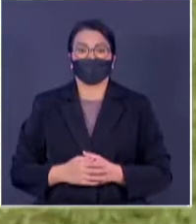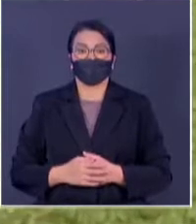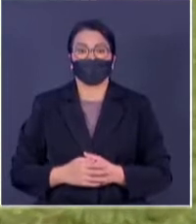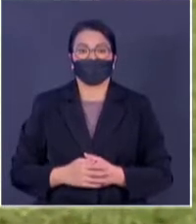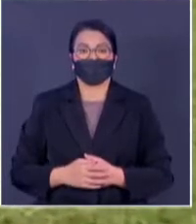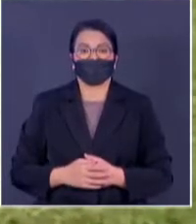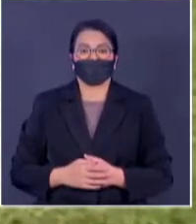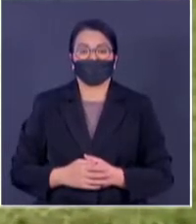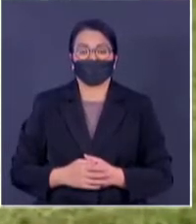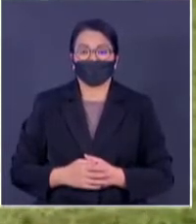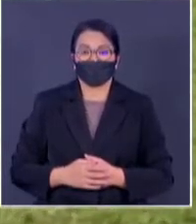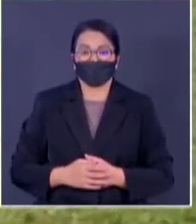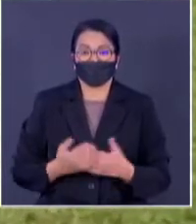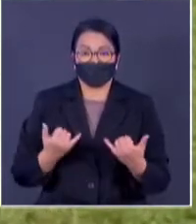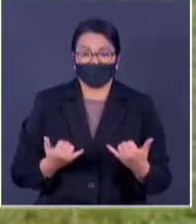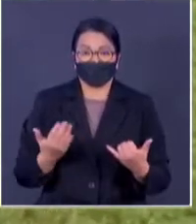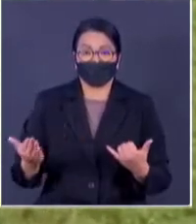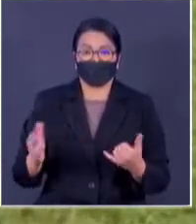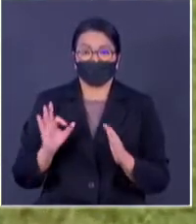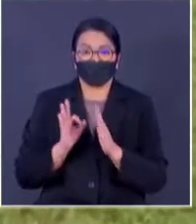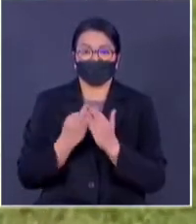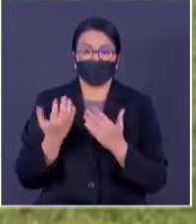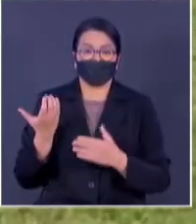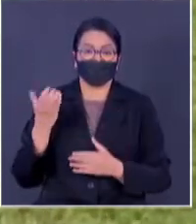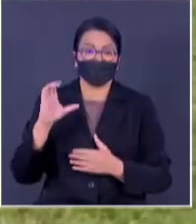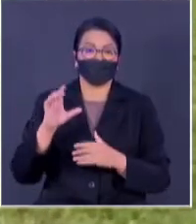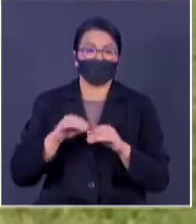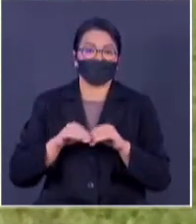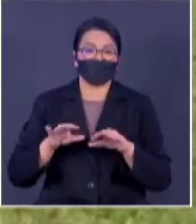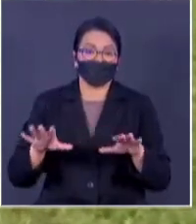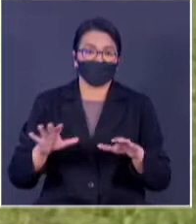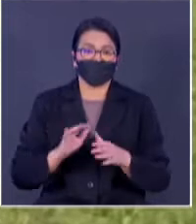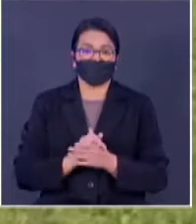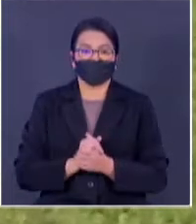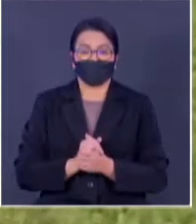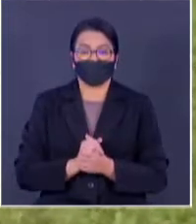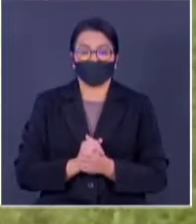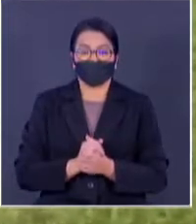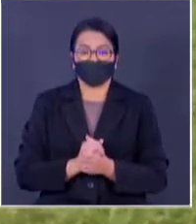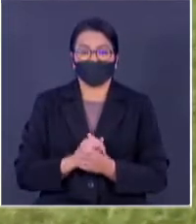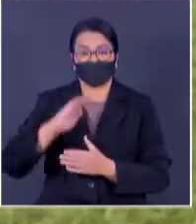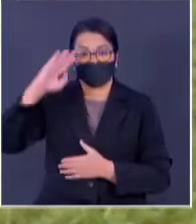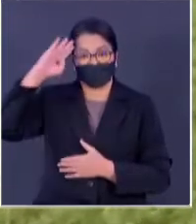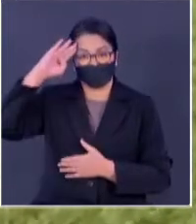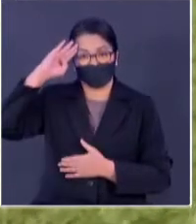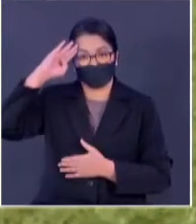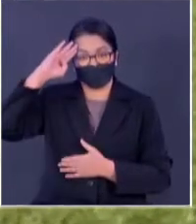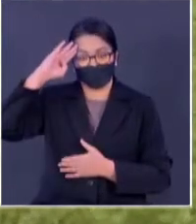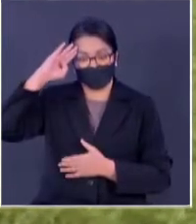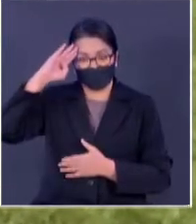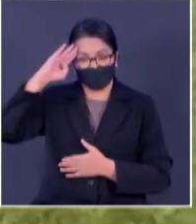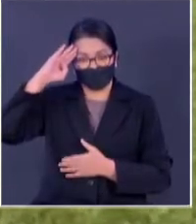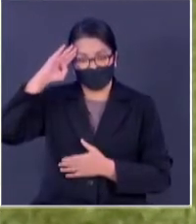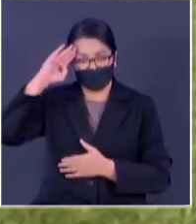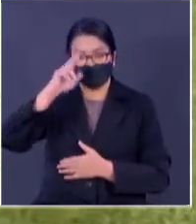คุณผู้ชมคะนี่คือภารกิจล่าสุดนะคะที่ผู้ใช้ Facebook ชื่อว่าเอศักดิ์สุริยาหรือว่ามีชื่อจริงว่าพันตำรวจเอกศักดิ์สุริยาบุตรรา